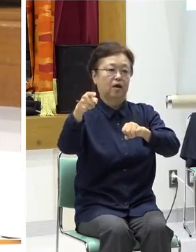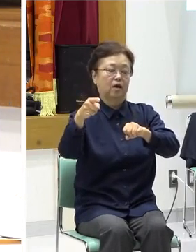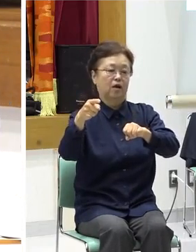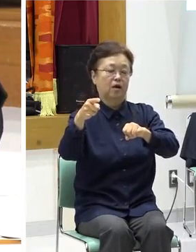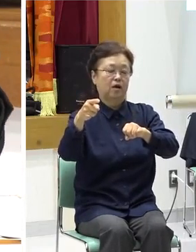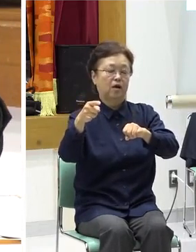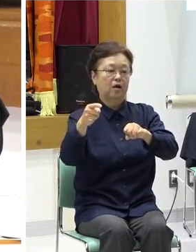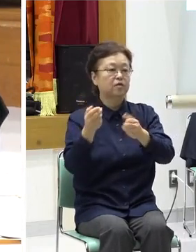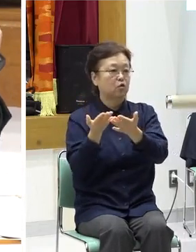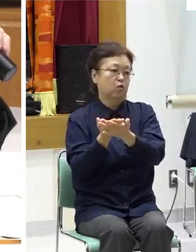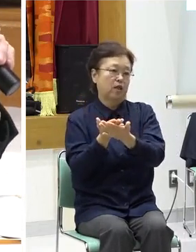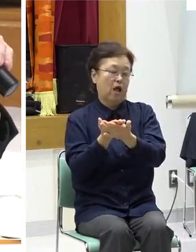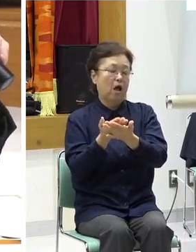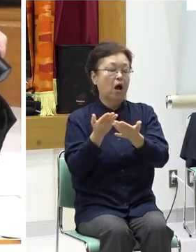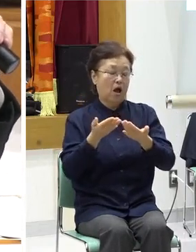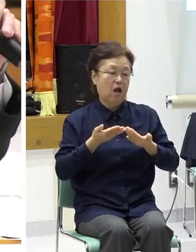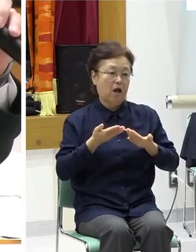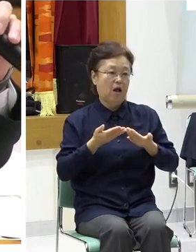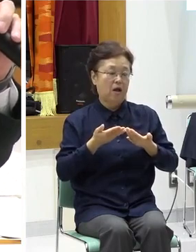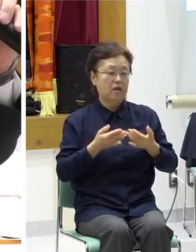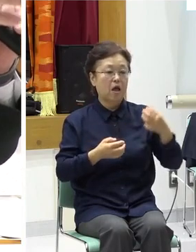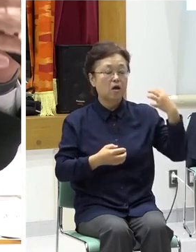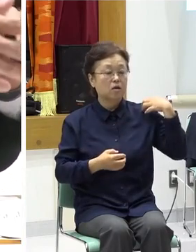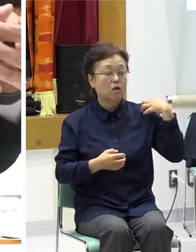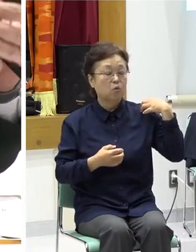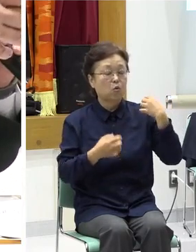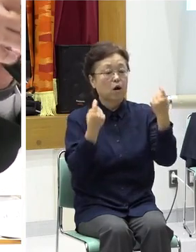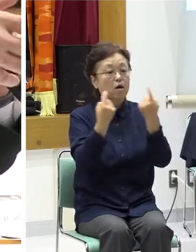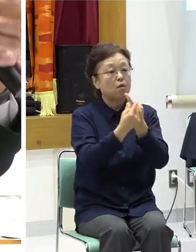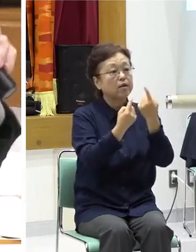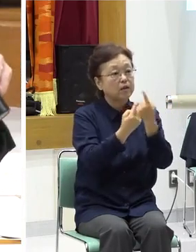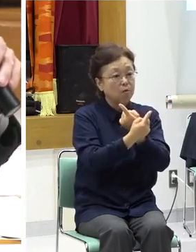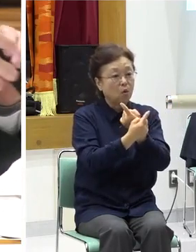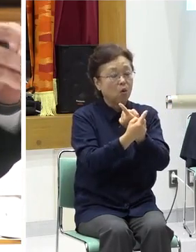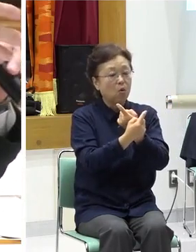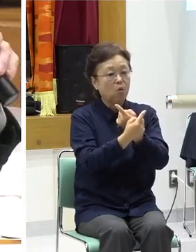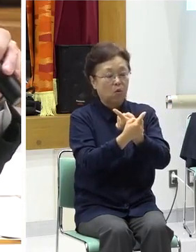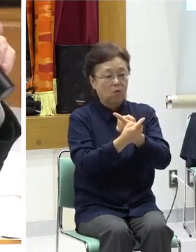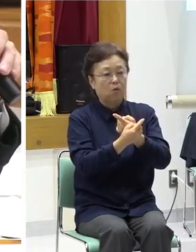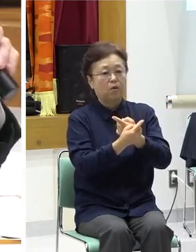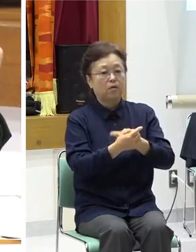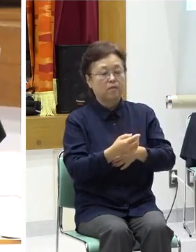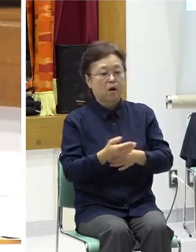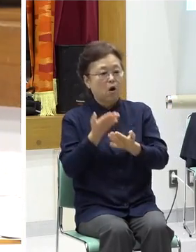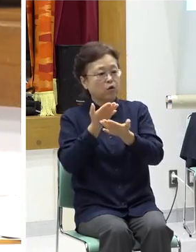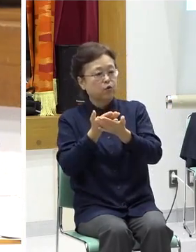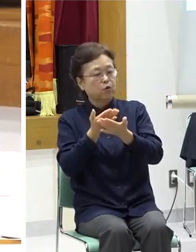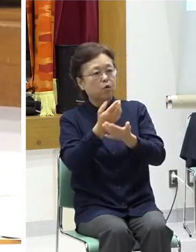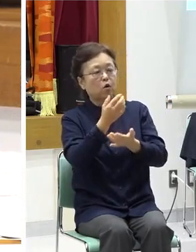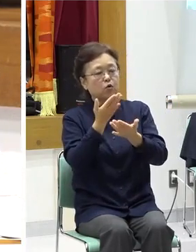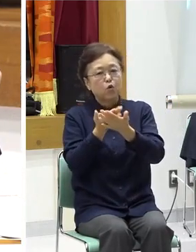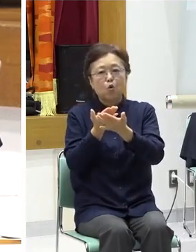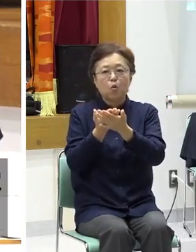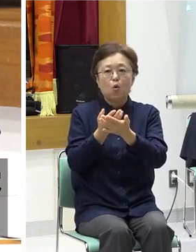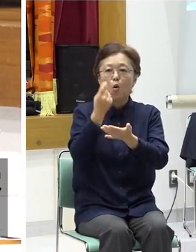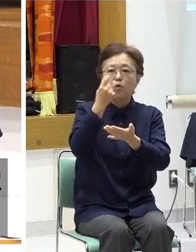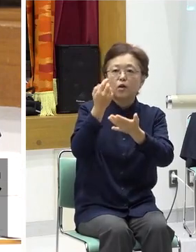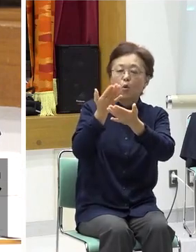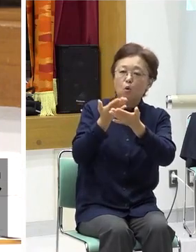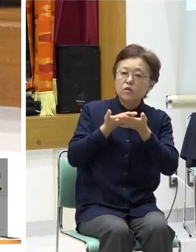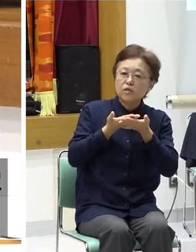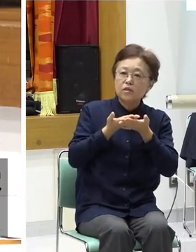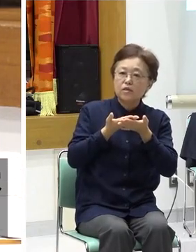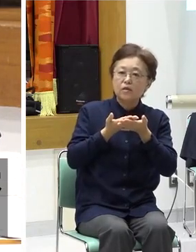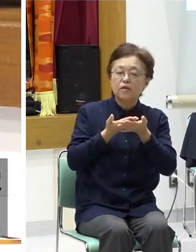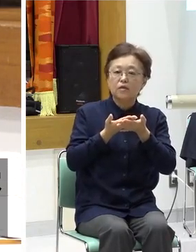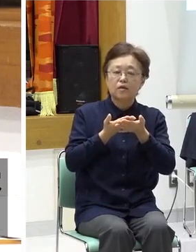らにその担当の人が変わってもその皆さんからのこう要望を教えてほしいみたいなことをね、ちゃんと